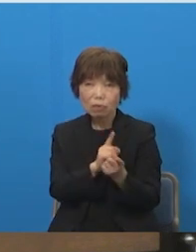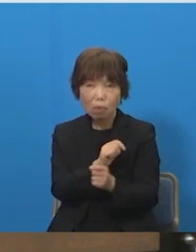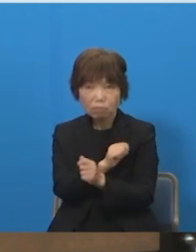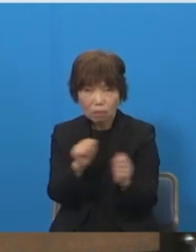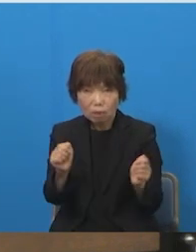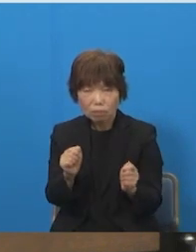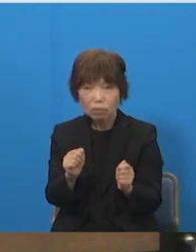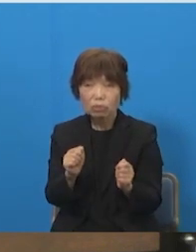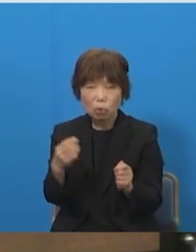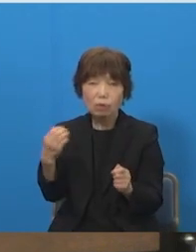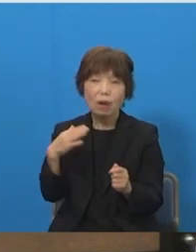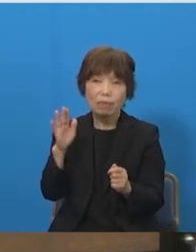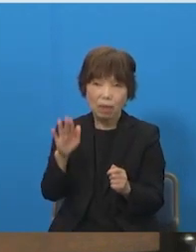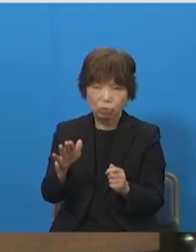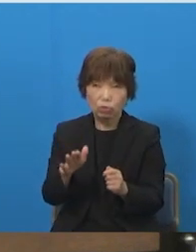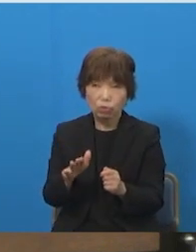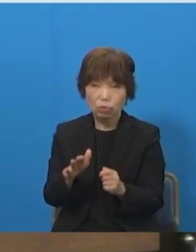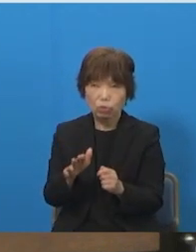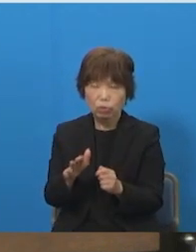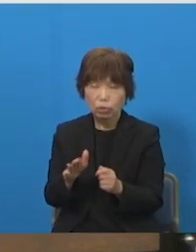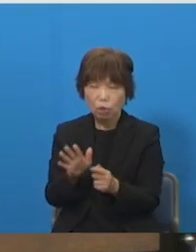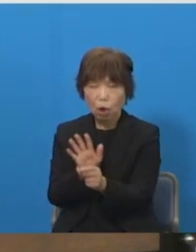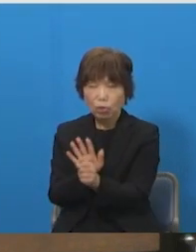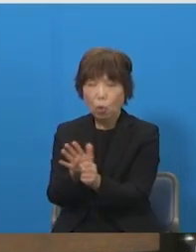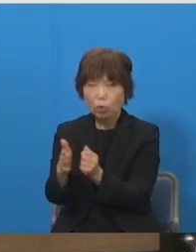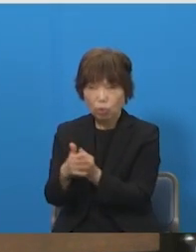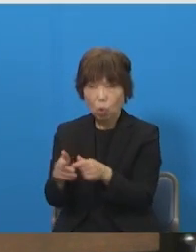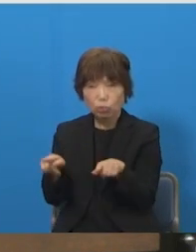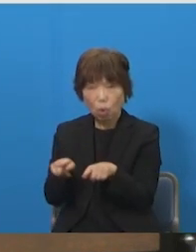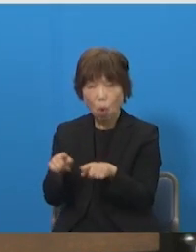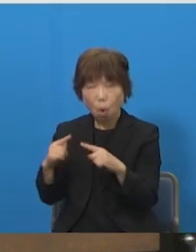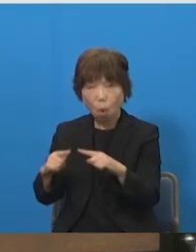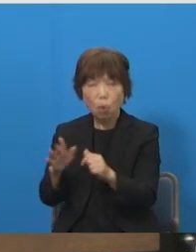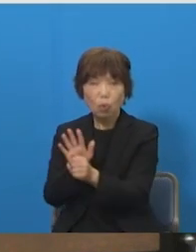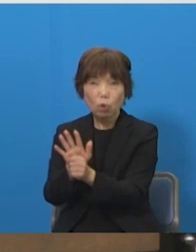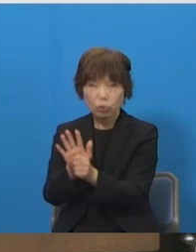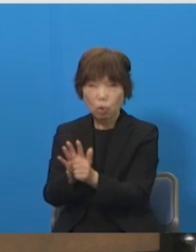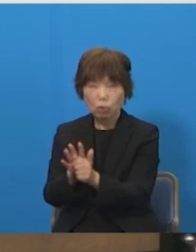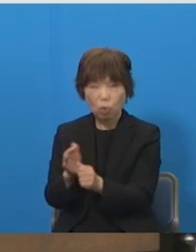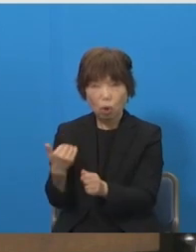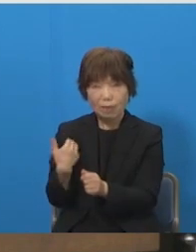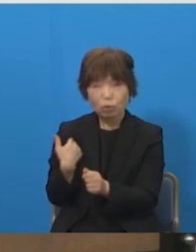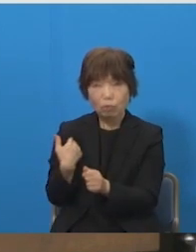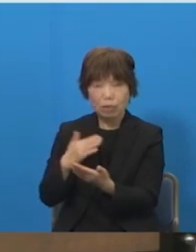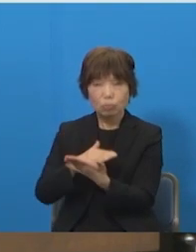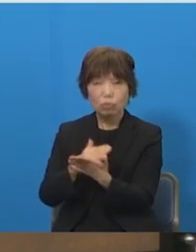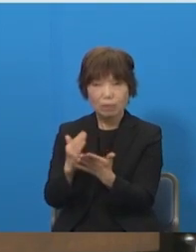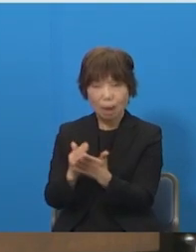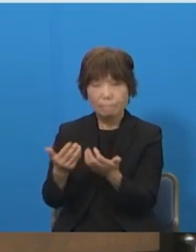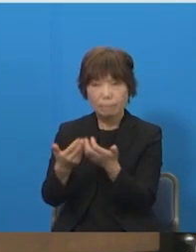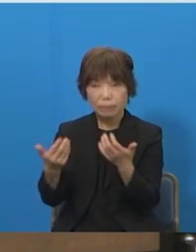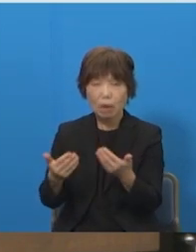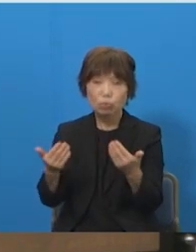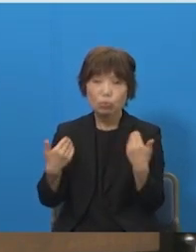われています。そこで、共助と公助の役割分担の見直しが必要だと感じています。